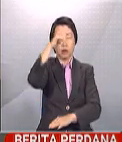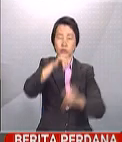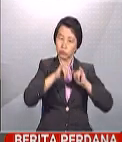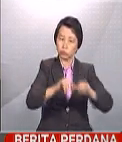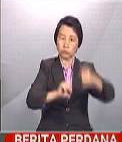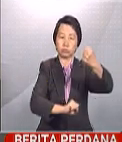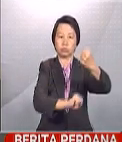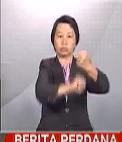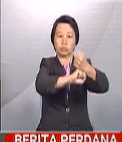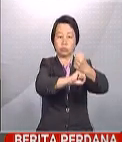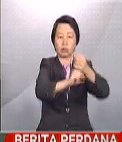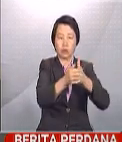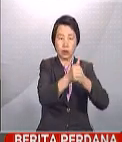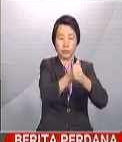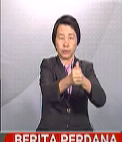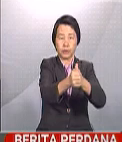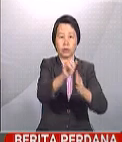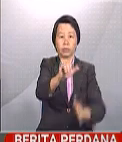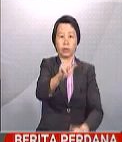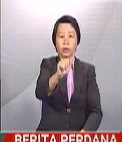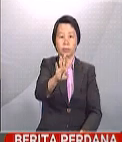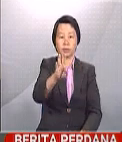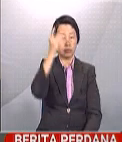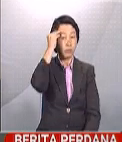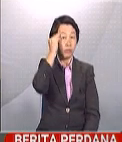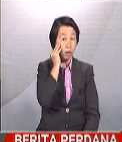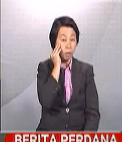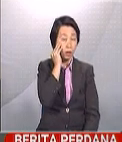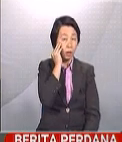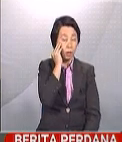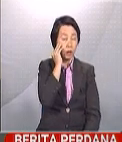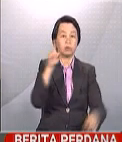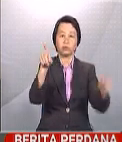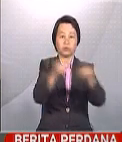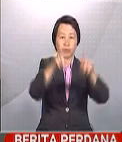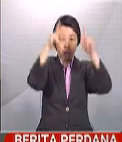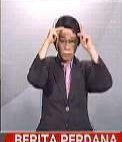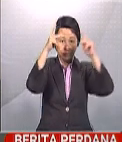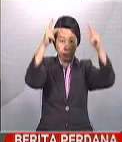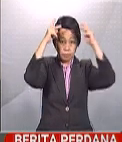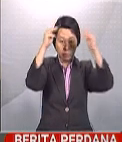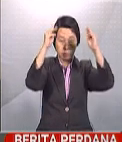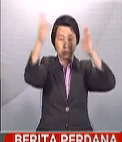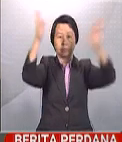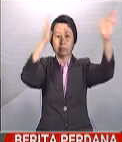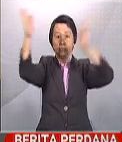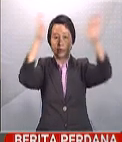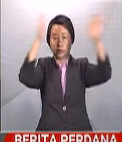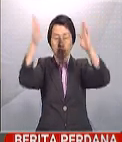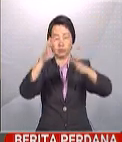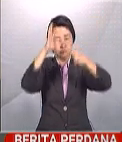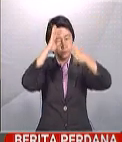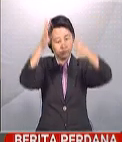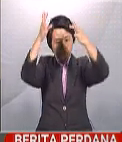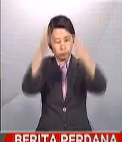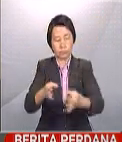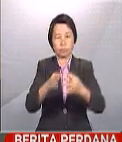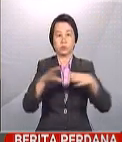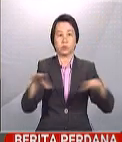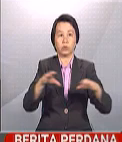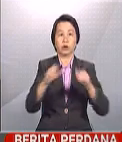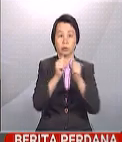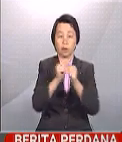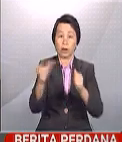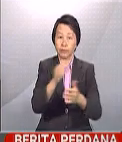terus mendukung pimpinan yang amat berhormat Tun Dr. Mahathir Mohamad sebagai Perdana Menteri Malaysia. Keputusan itu juga dibuat